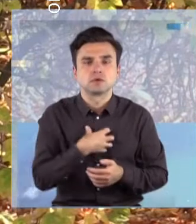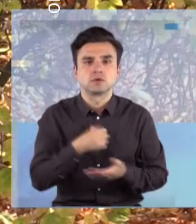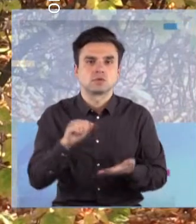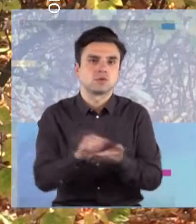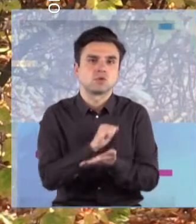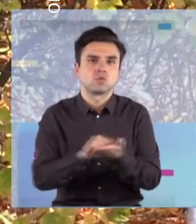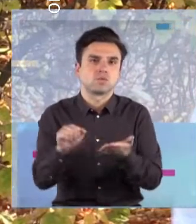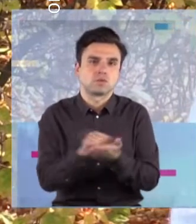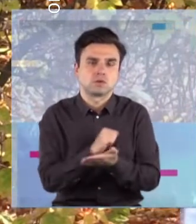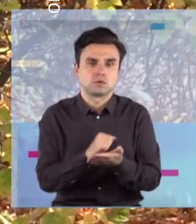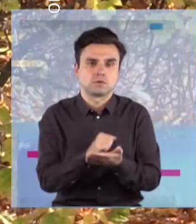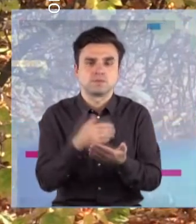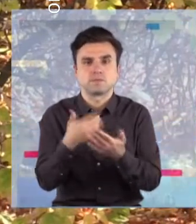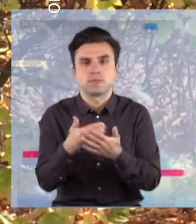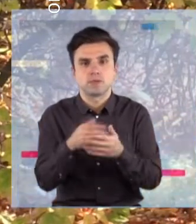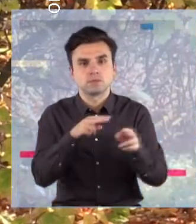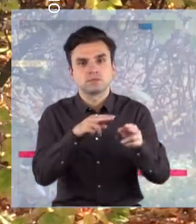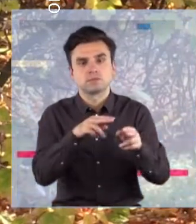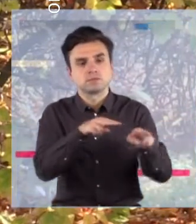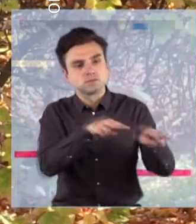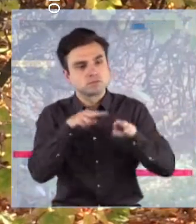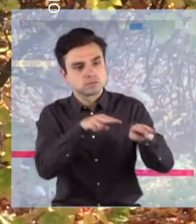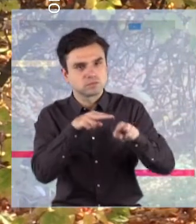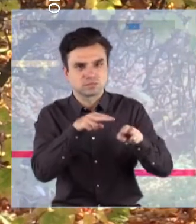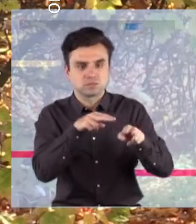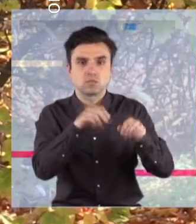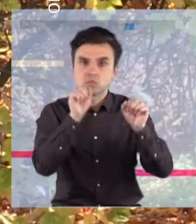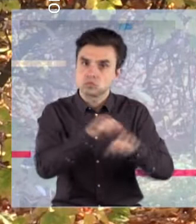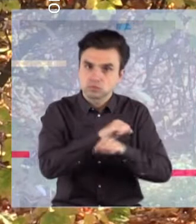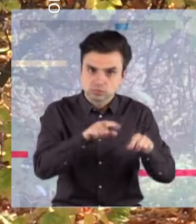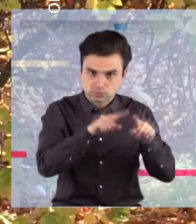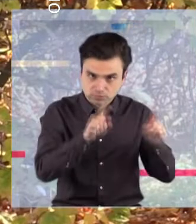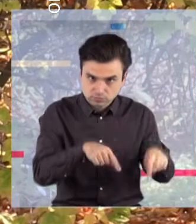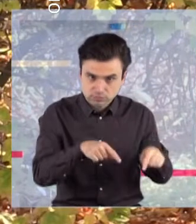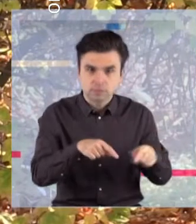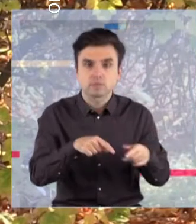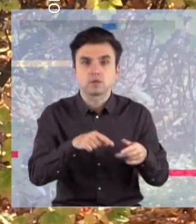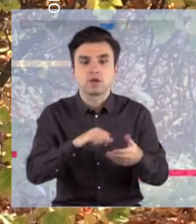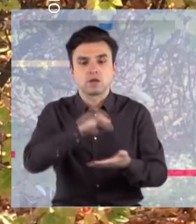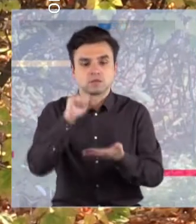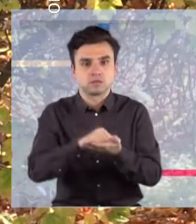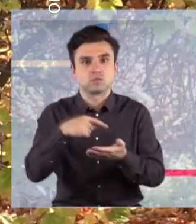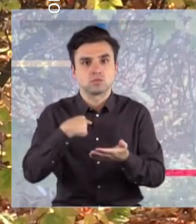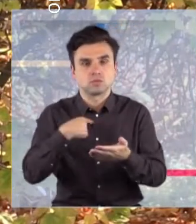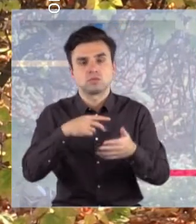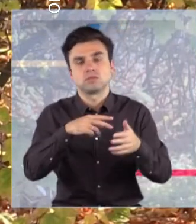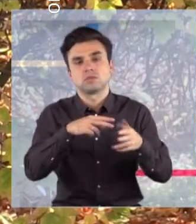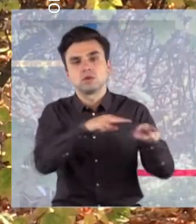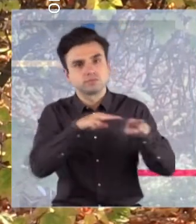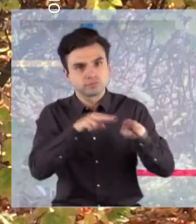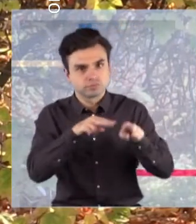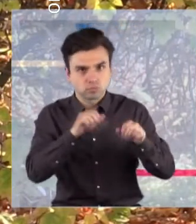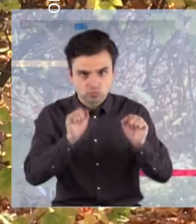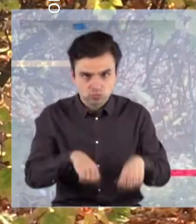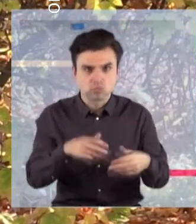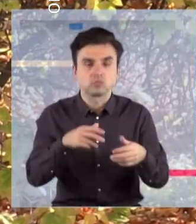адміністративної, або навіть до кримінальної відповідальності. Є у нас Кодекс України про адміністративні правопорушення, і